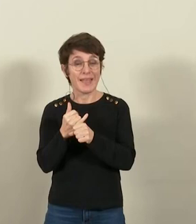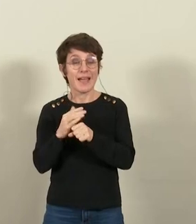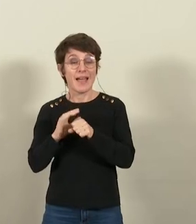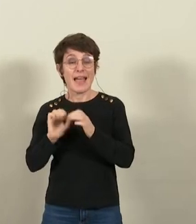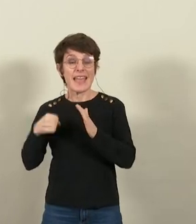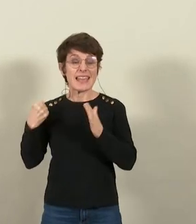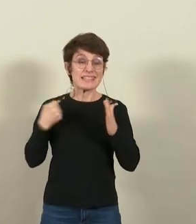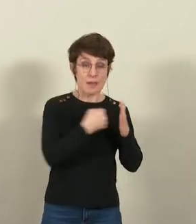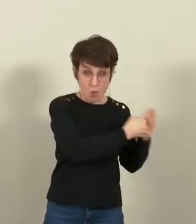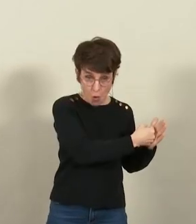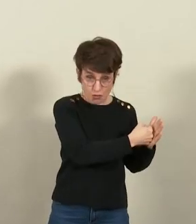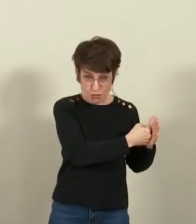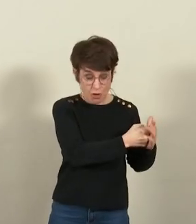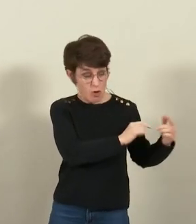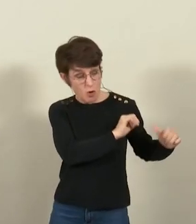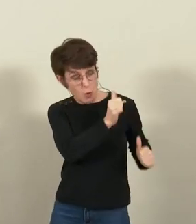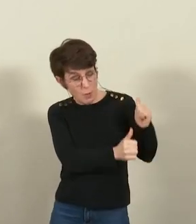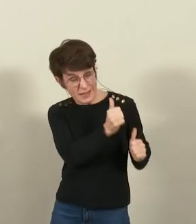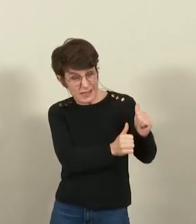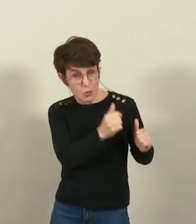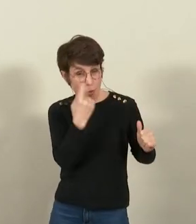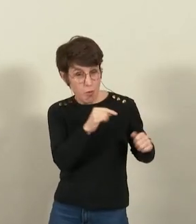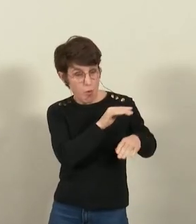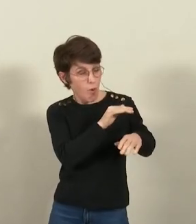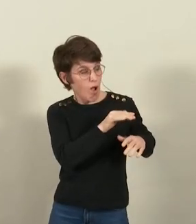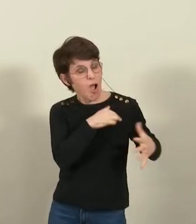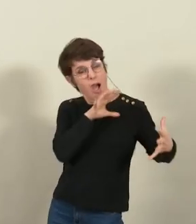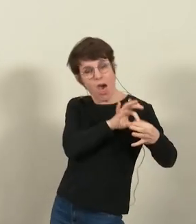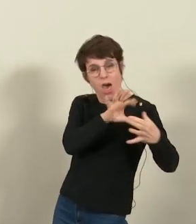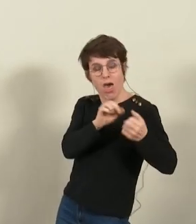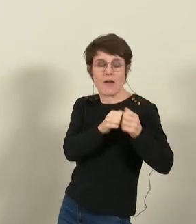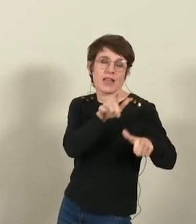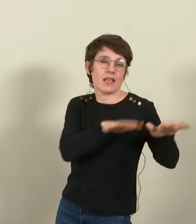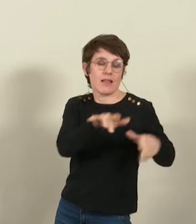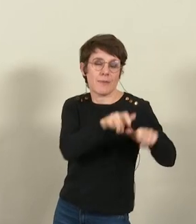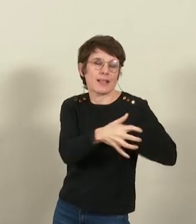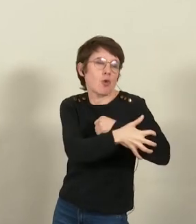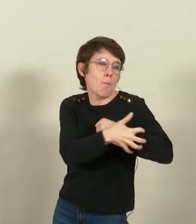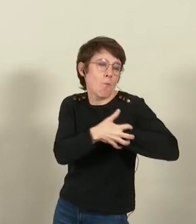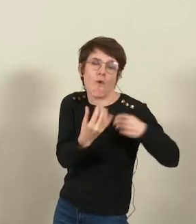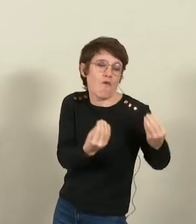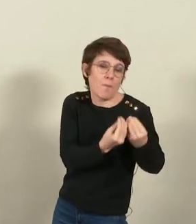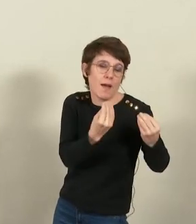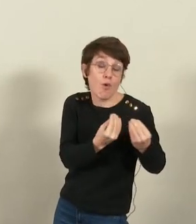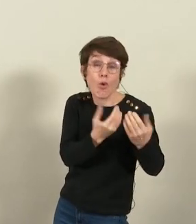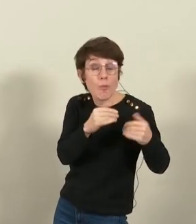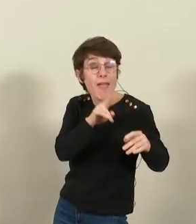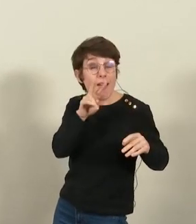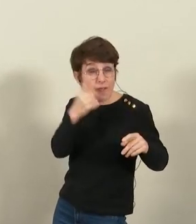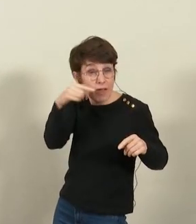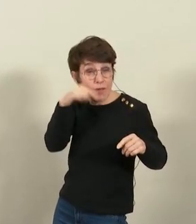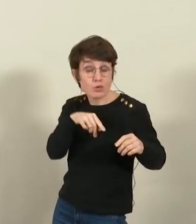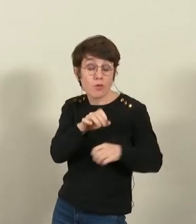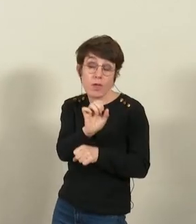sera le plus près de des des pauvres et des malheureux en se manquant fondamentalement de la cause puisqu'elle n'est là que pour faire une